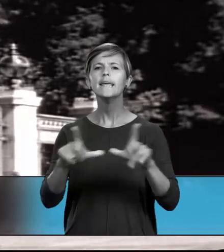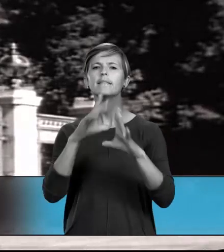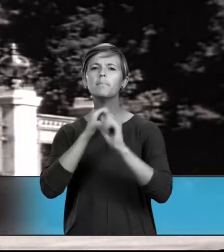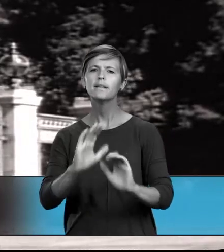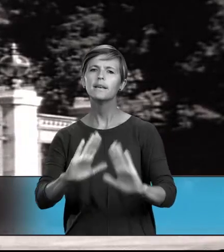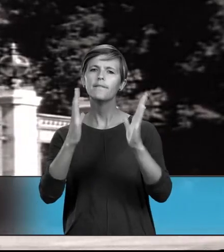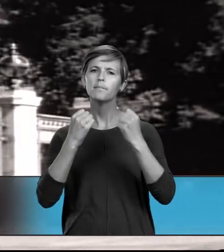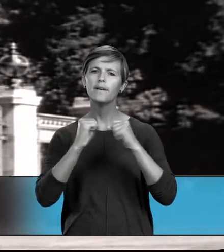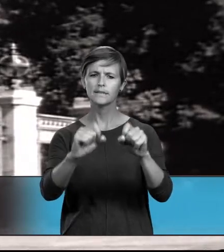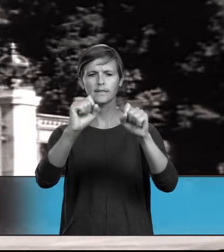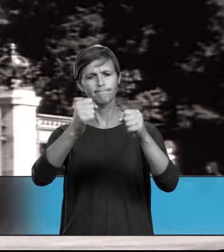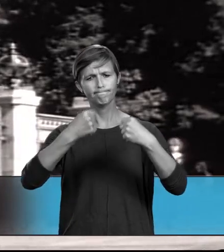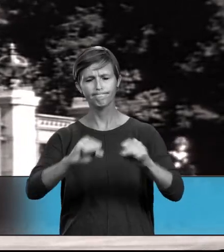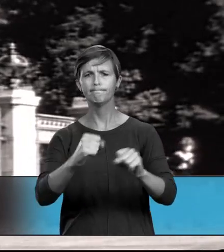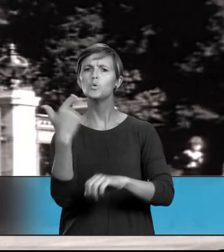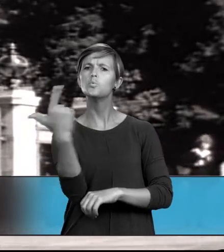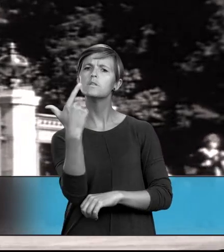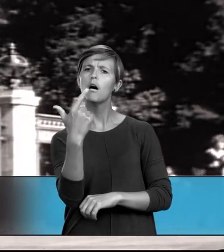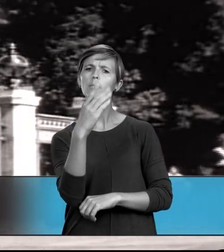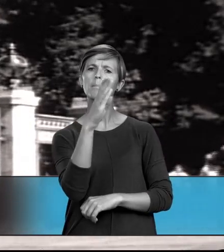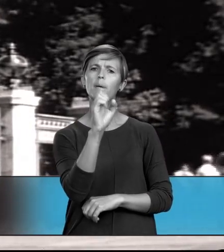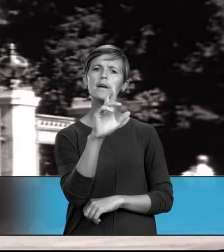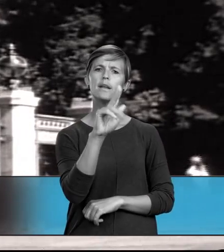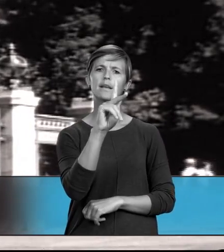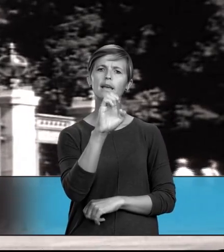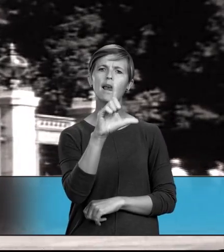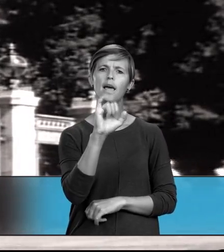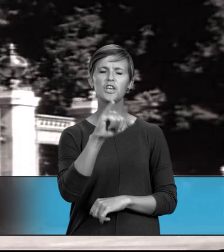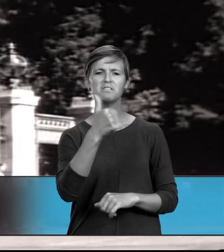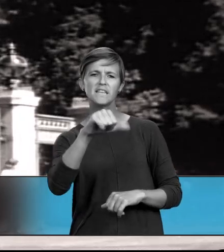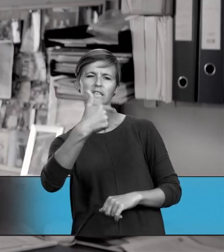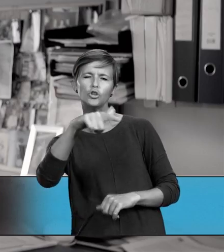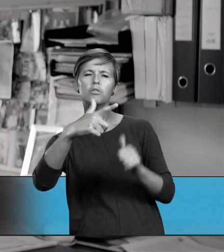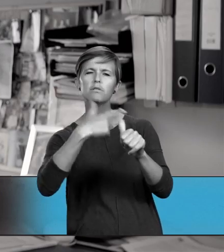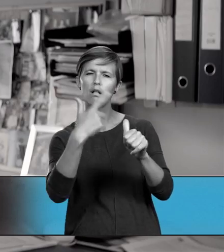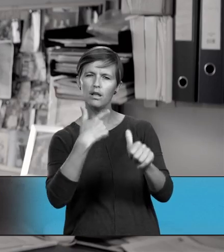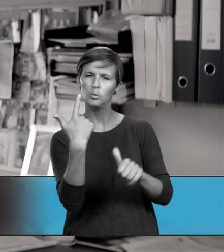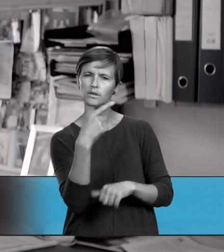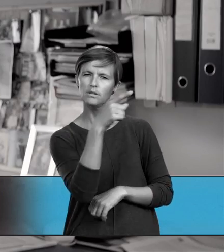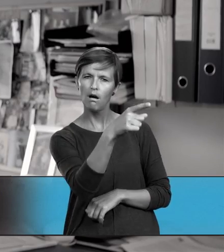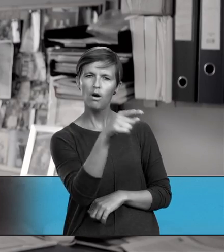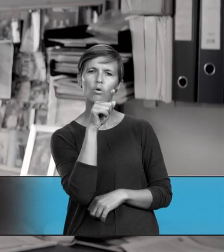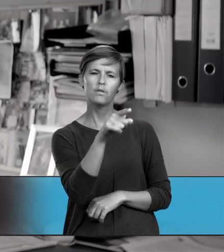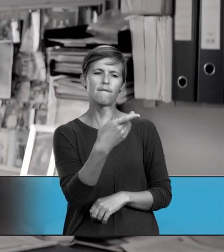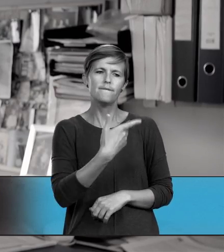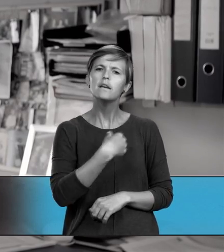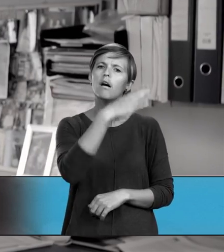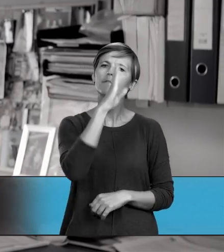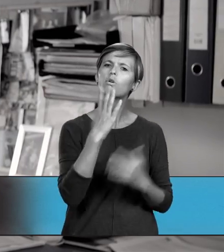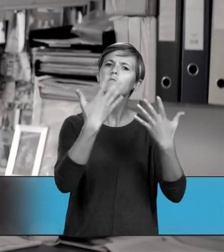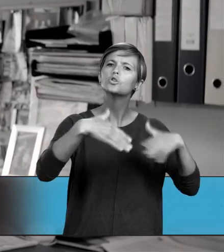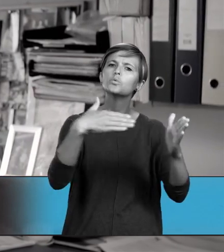Independent living-bevegelsen, den startet i USA på Berkeley på 70-tallet, 60-70-tallet. Det var veldig